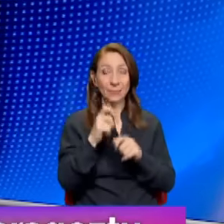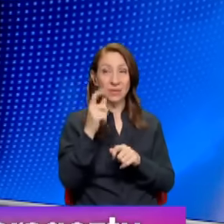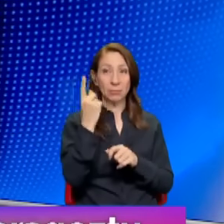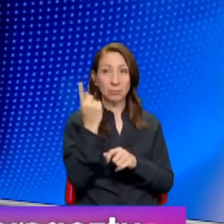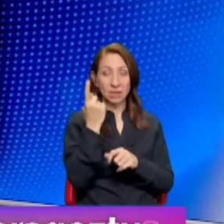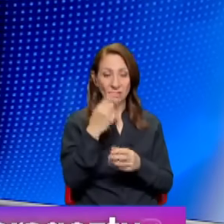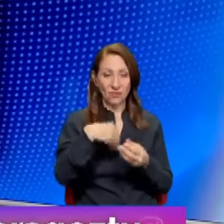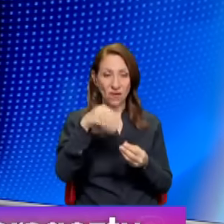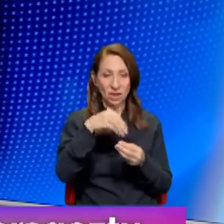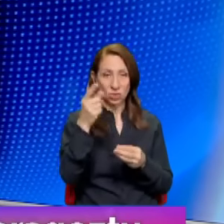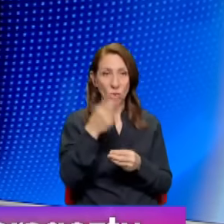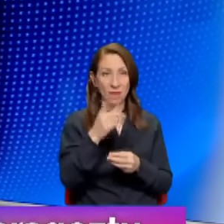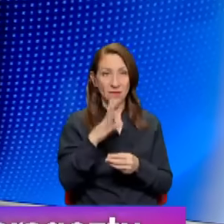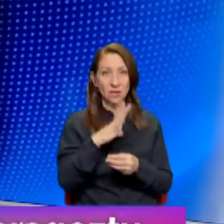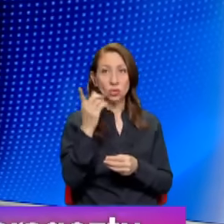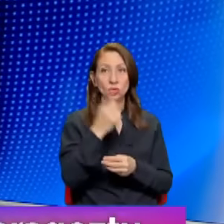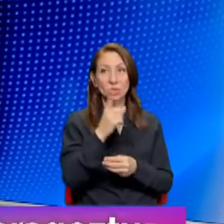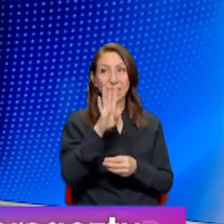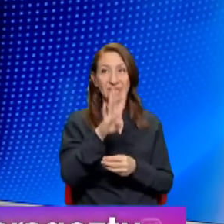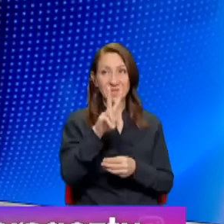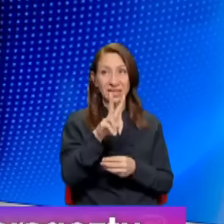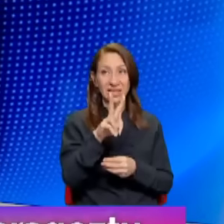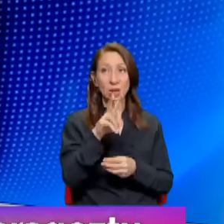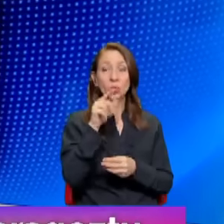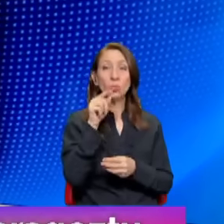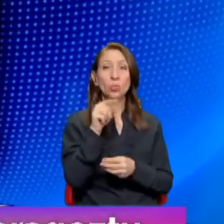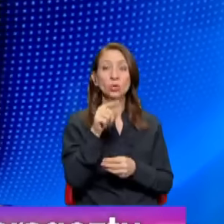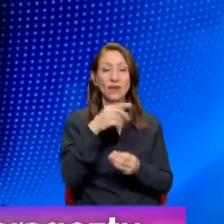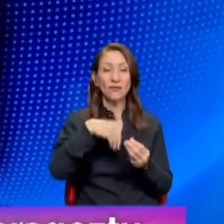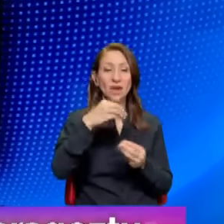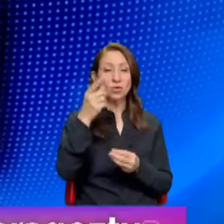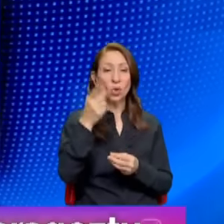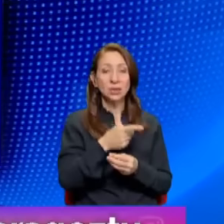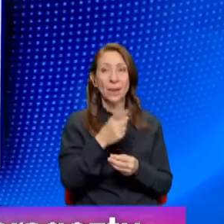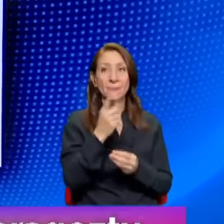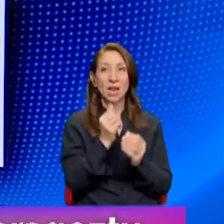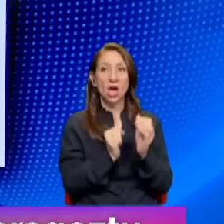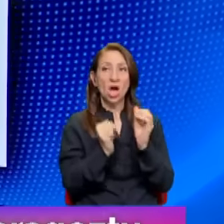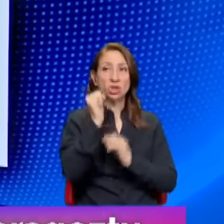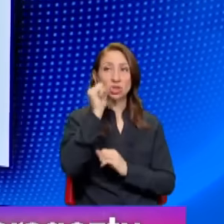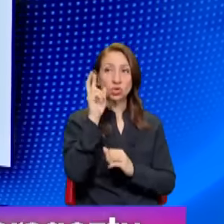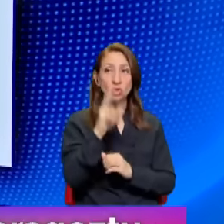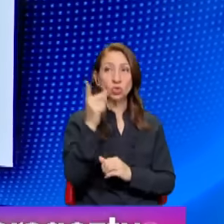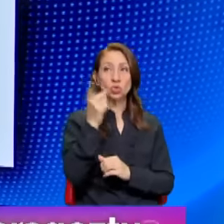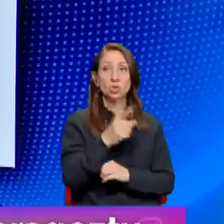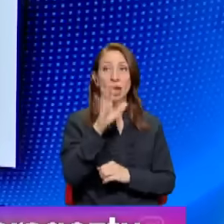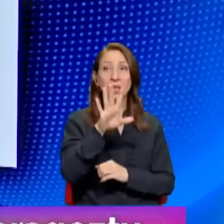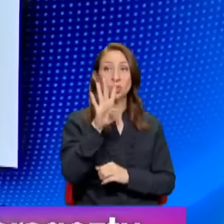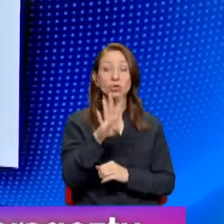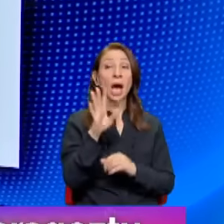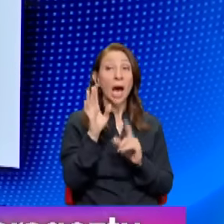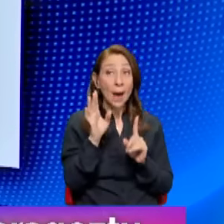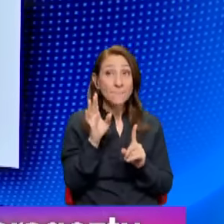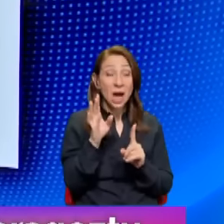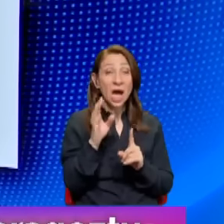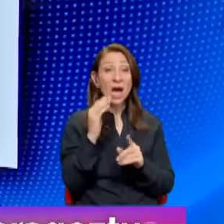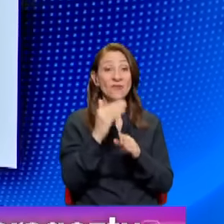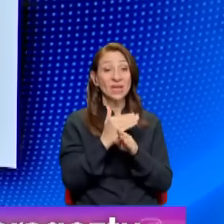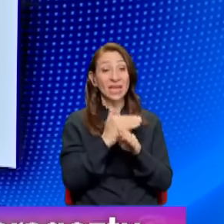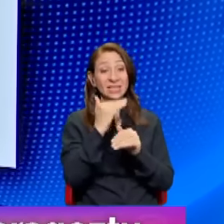bir faiz oranı vardı % 42 burada Faiz oranında bir artışı görüyoruz % 54 yalnız